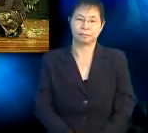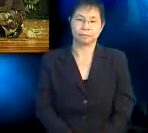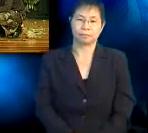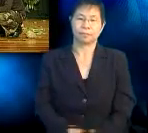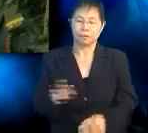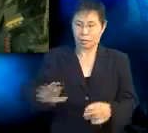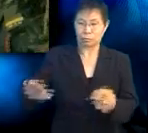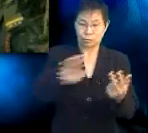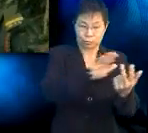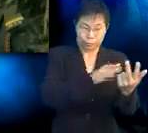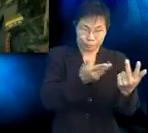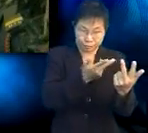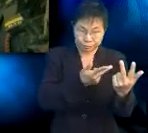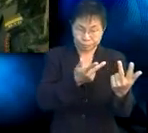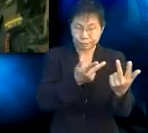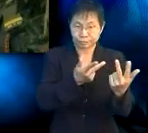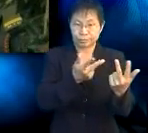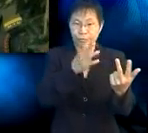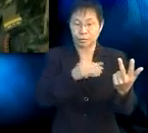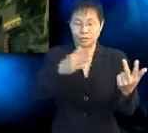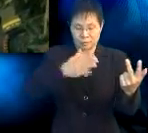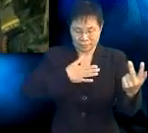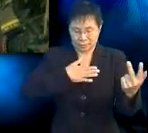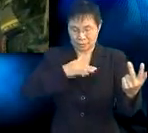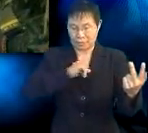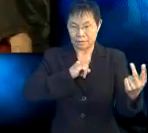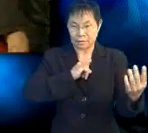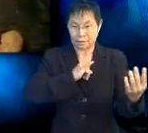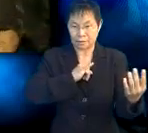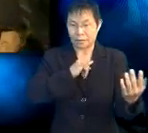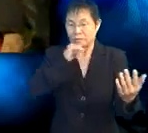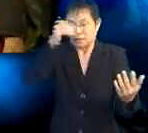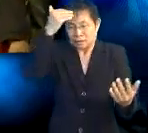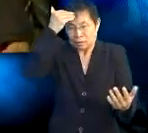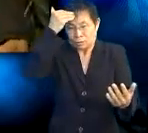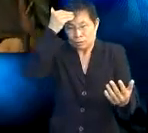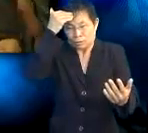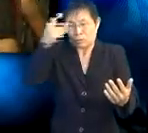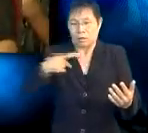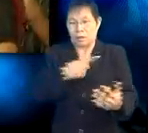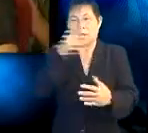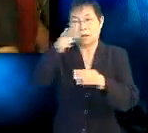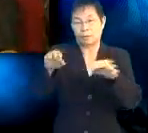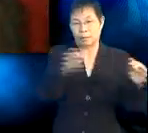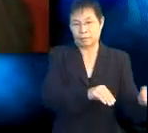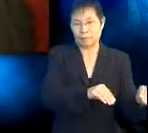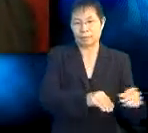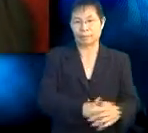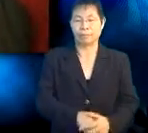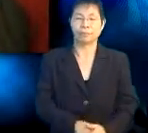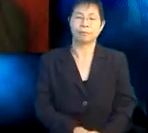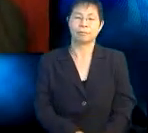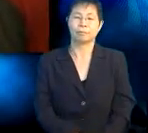Kamu semua, malah diri aku sendiri pun, tidak tahu ke mana lagi kita akan berpindah.